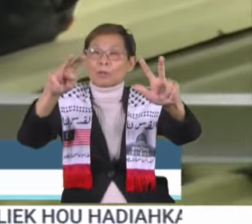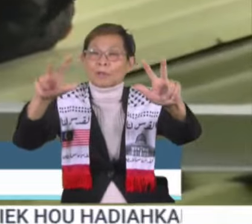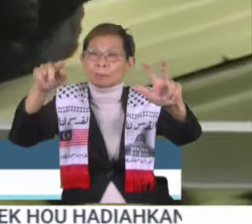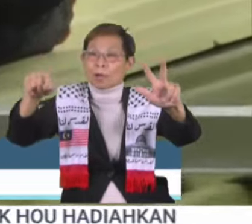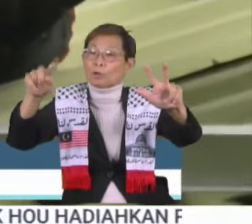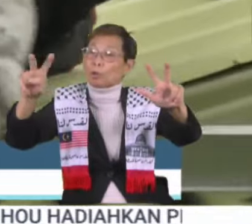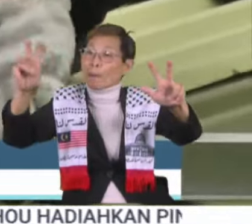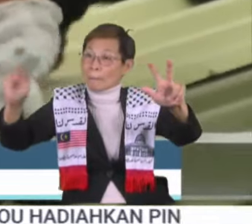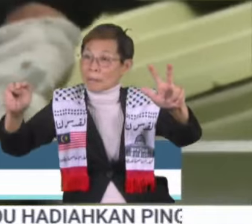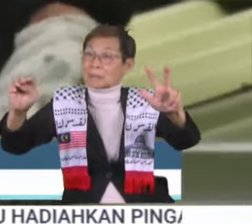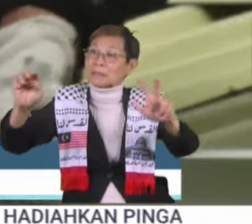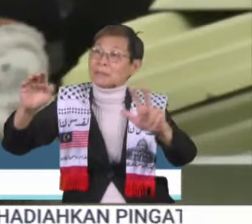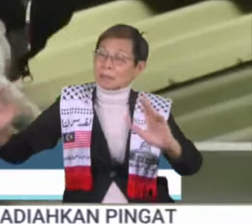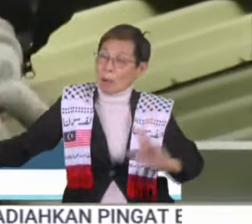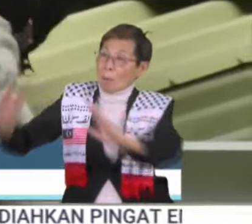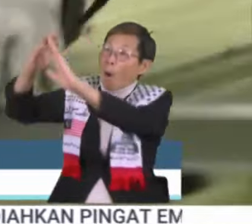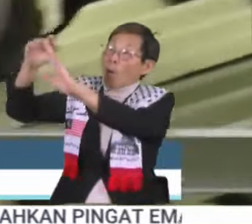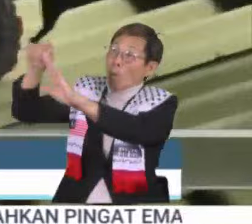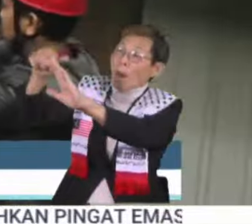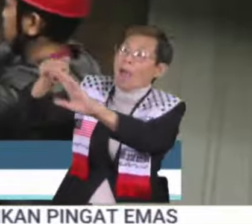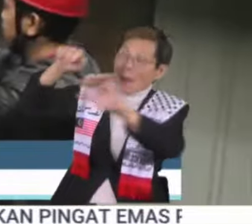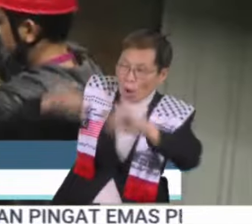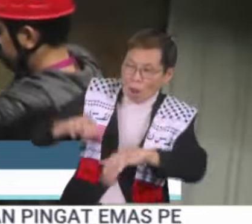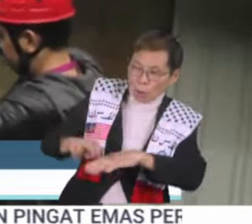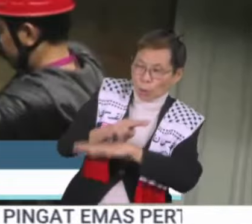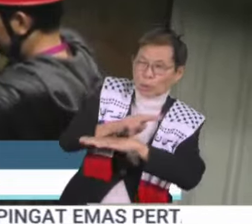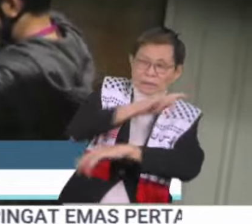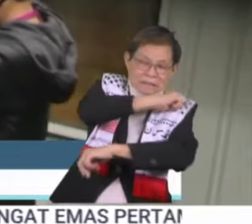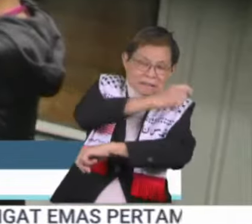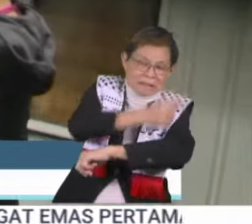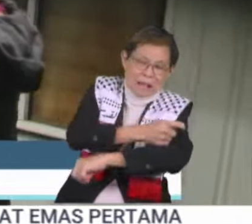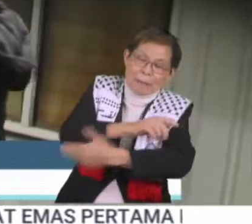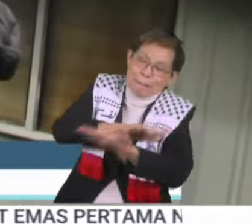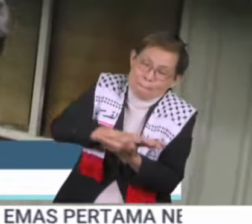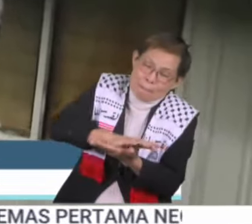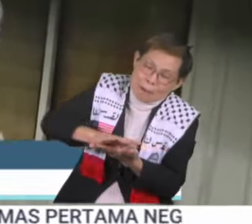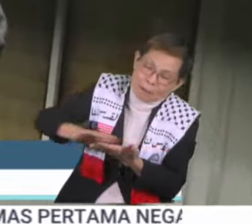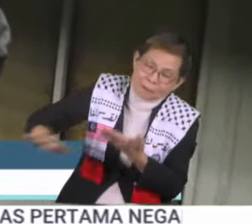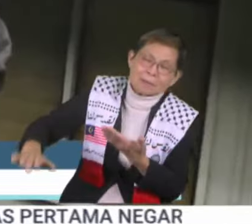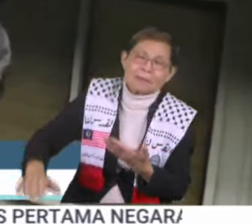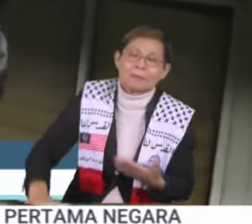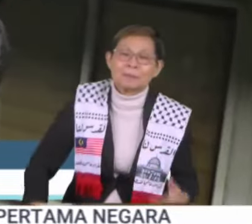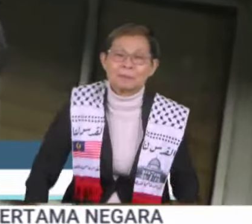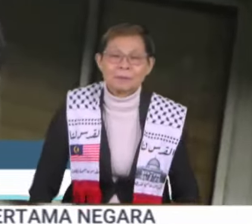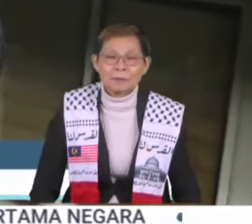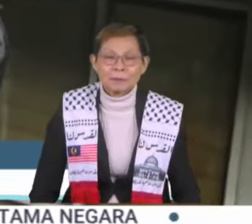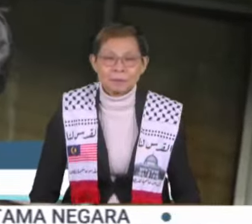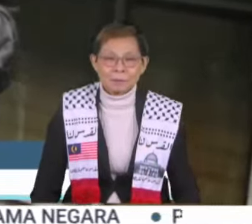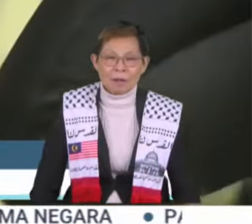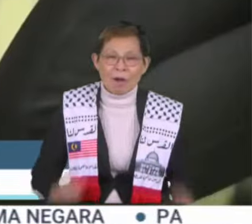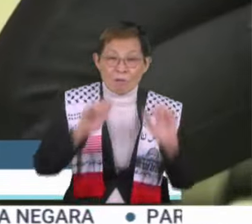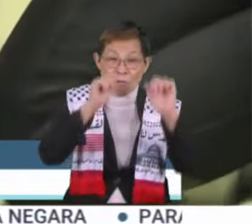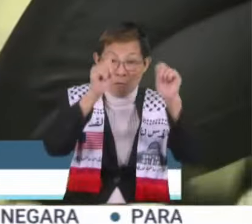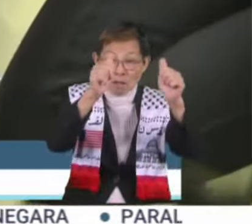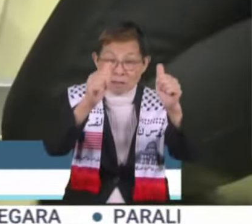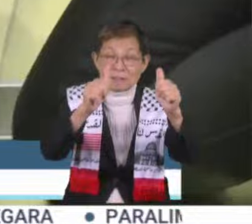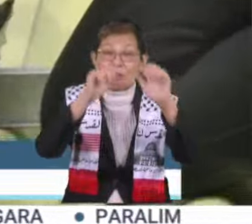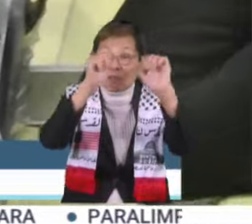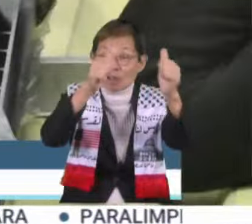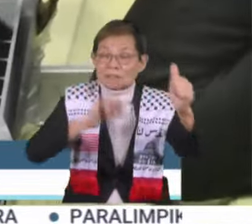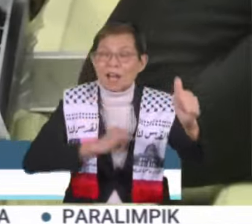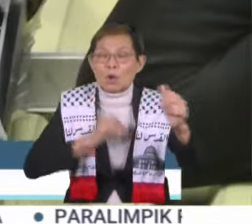3,823.2 meter itu juga memberi akses kepada tenaga bersih. Okay, pertama sekali saya ingin